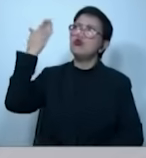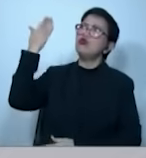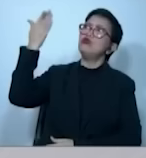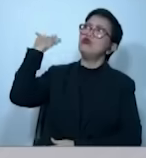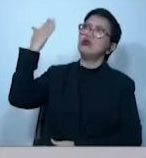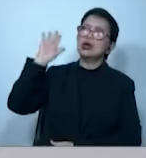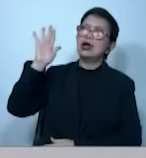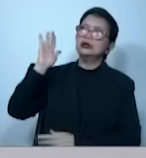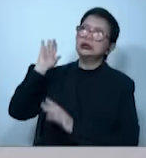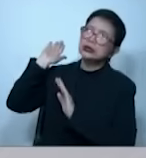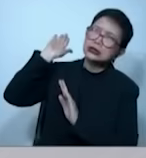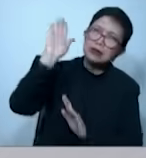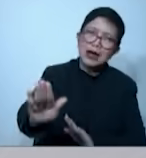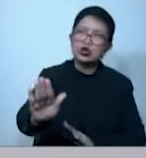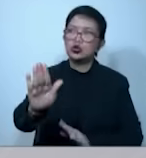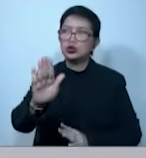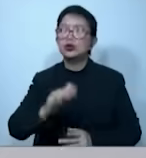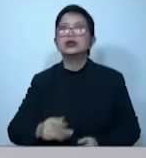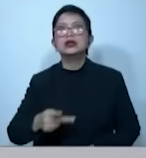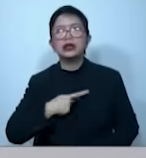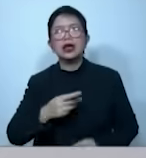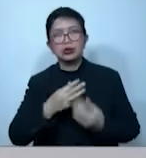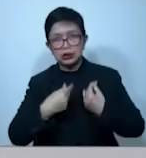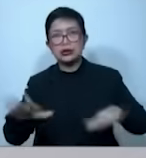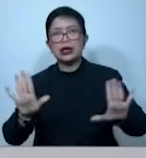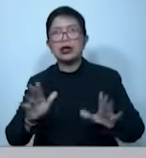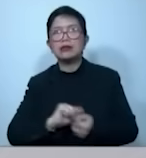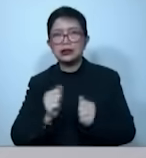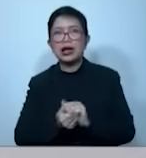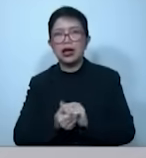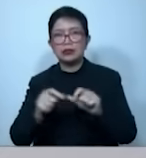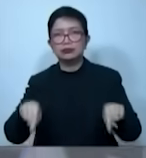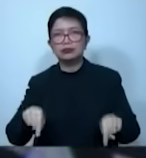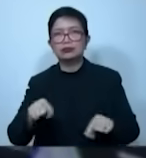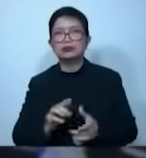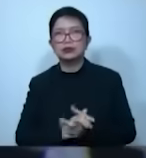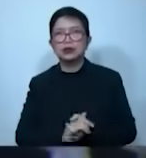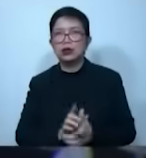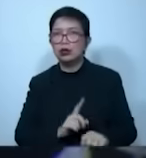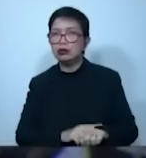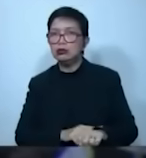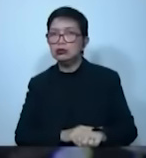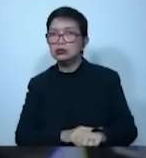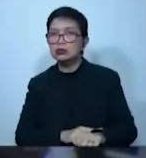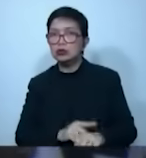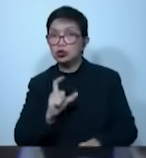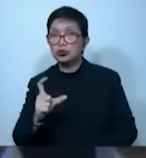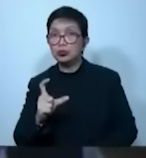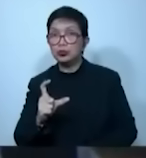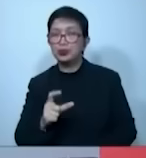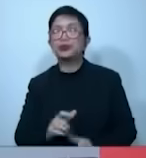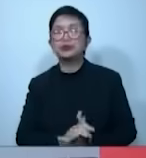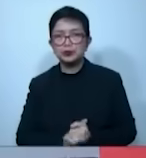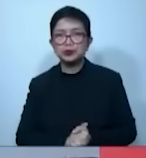seperti yang tidak pernah dituntaskan kita harus tuntaskan itu baik masih tersisa waktunya ya Bapak cukup cukup